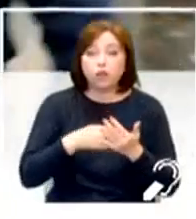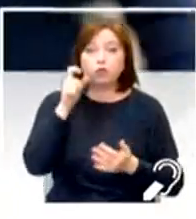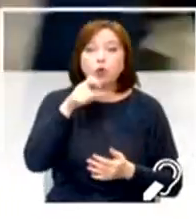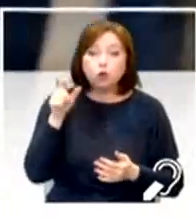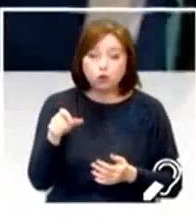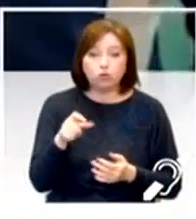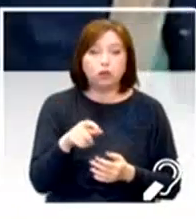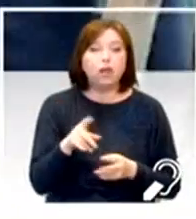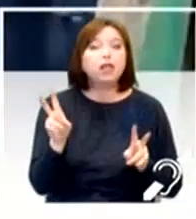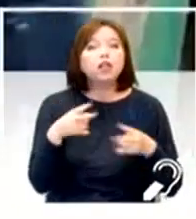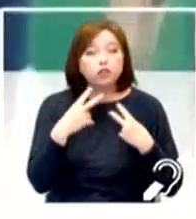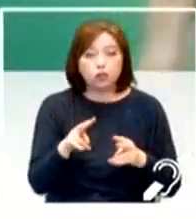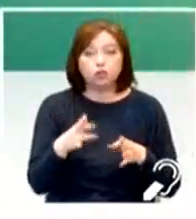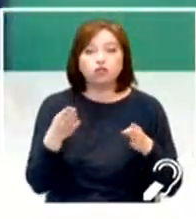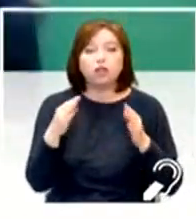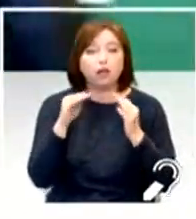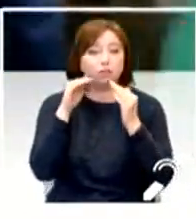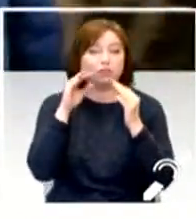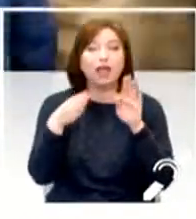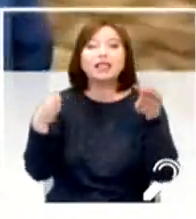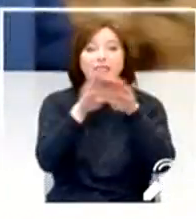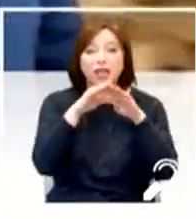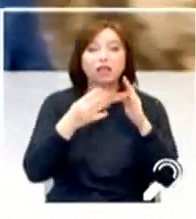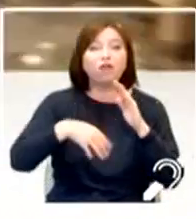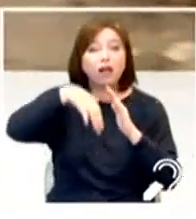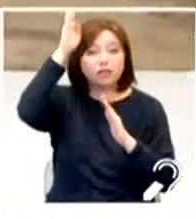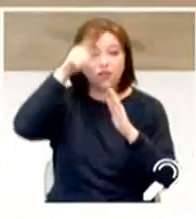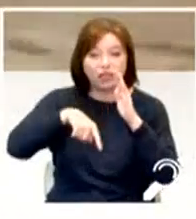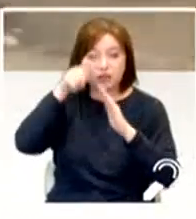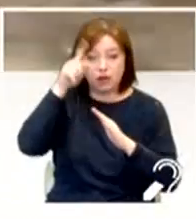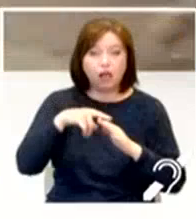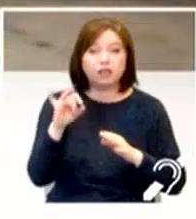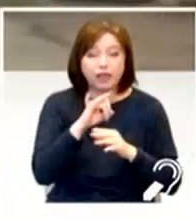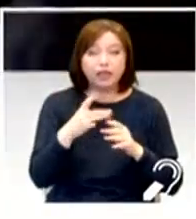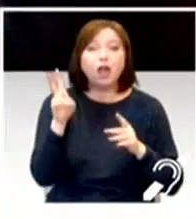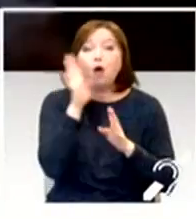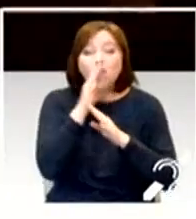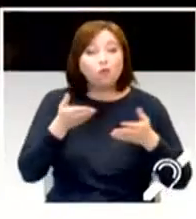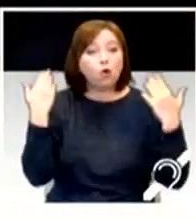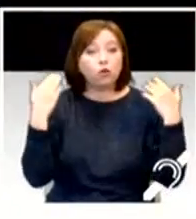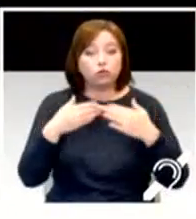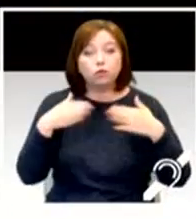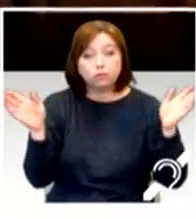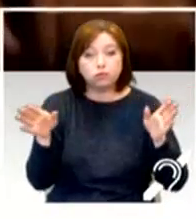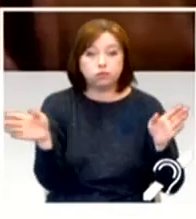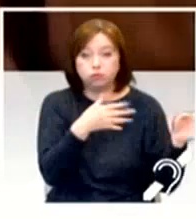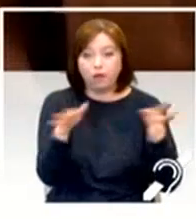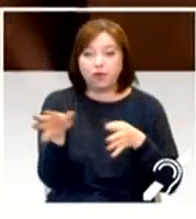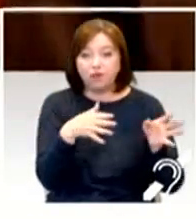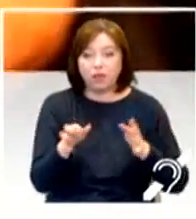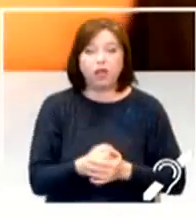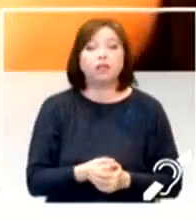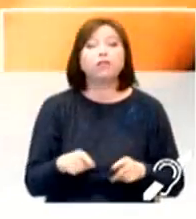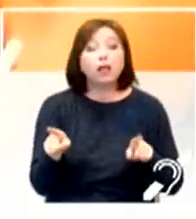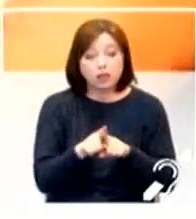persoanelor să nu obtureze canalele de ventilare și să aerisească periodic încă unde are loc arderea. Mai mult,